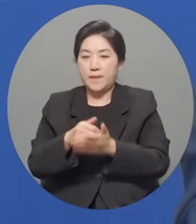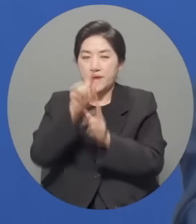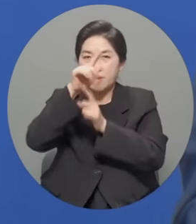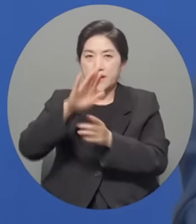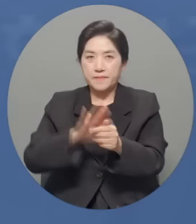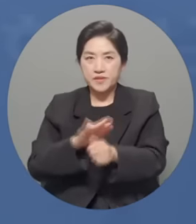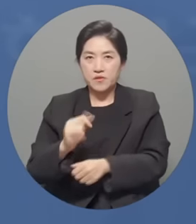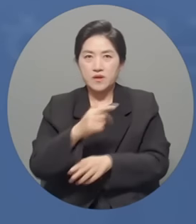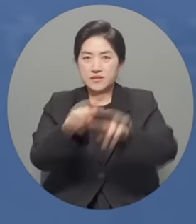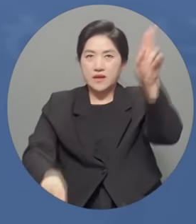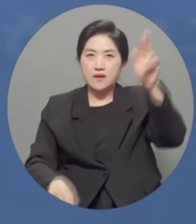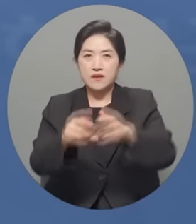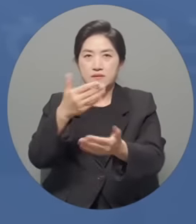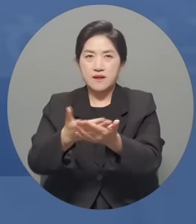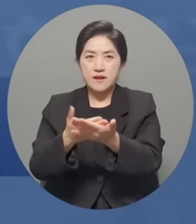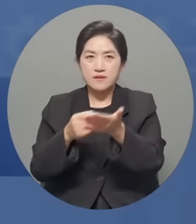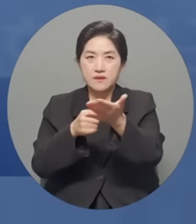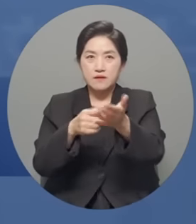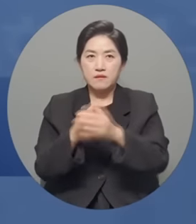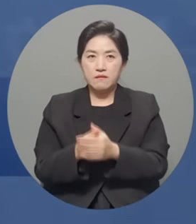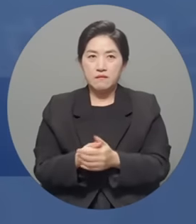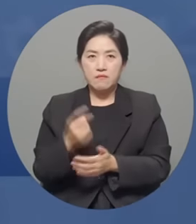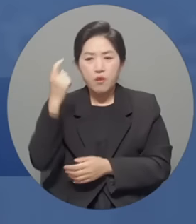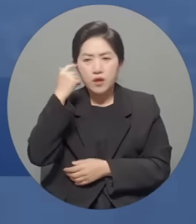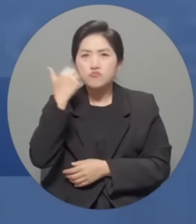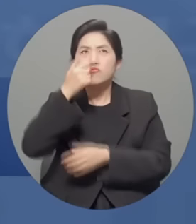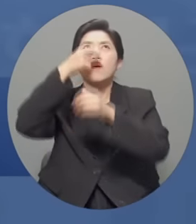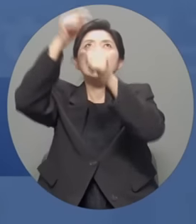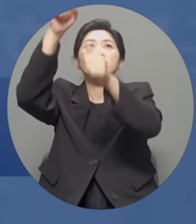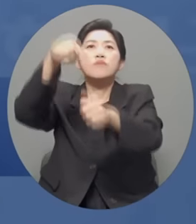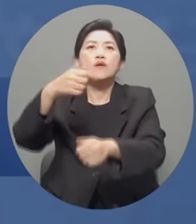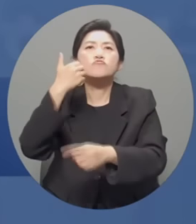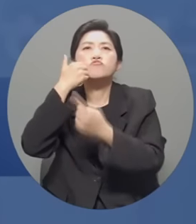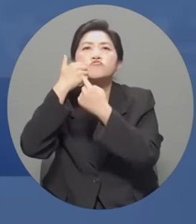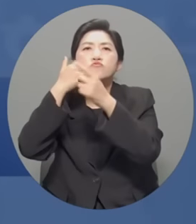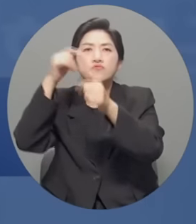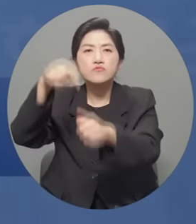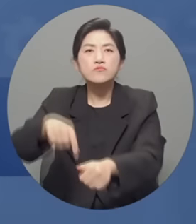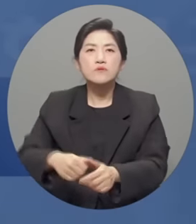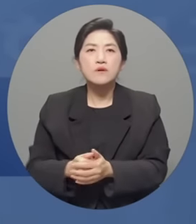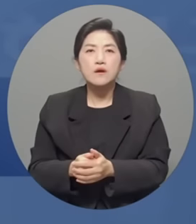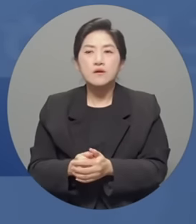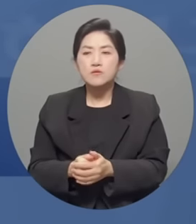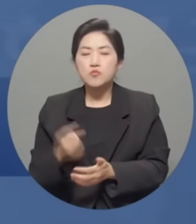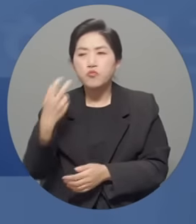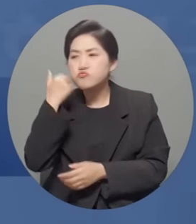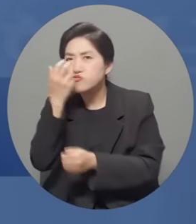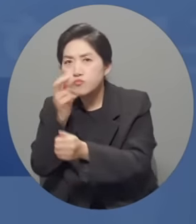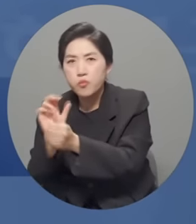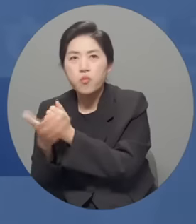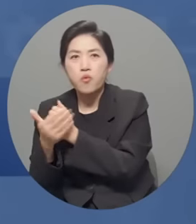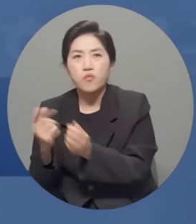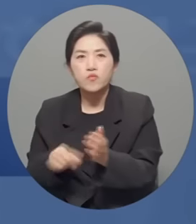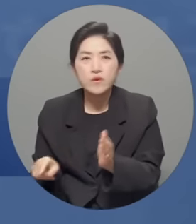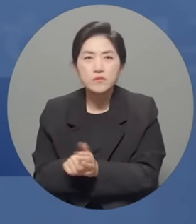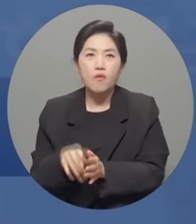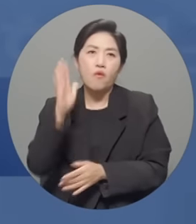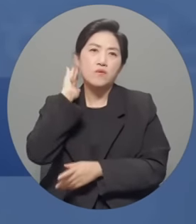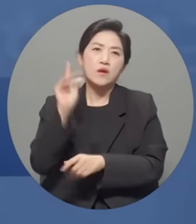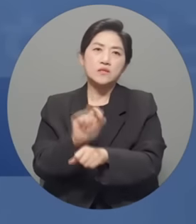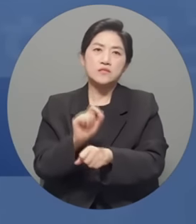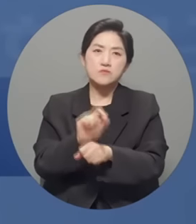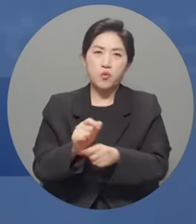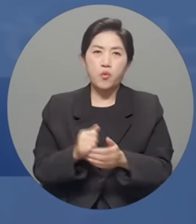요구했습니다. 대체 누군가의 지시이기에 대체 누구를 보호하기 위해